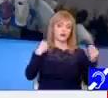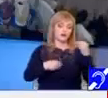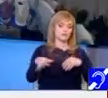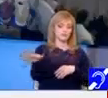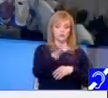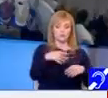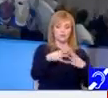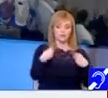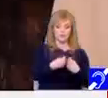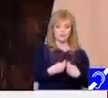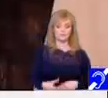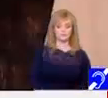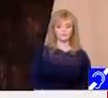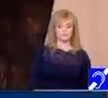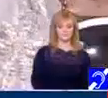pentru întreaga familie.